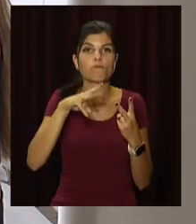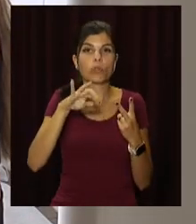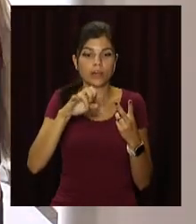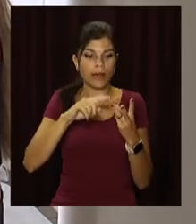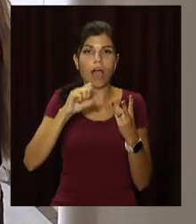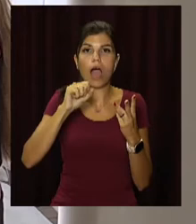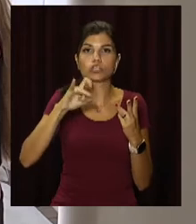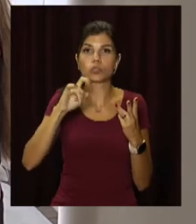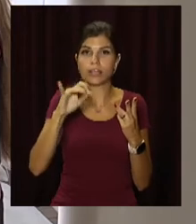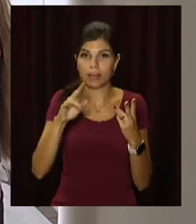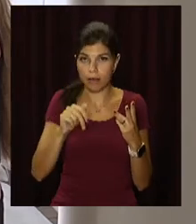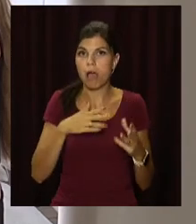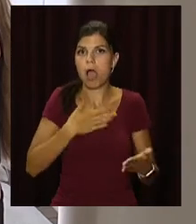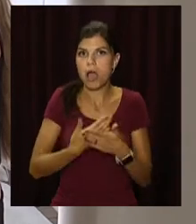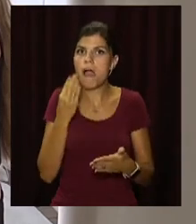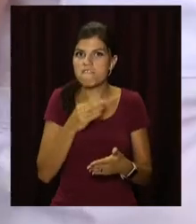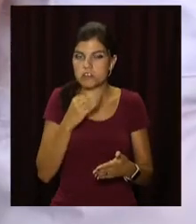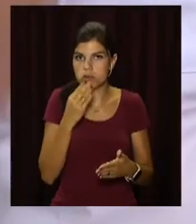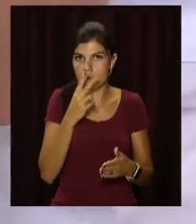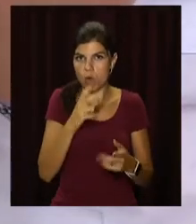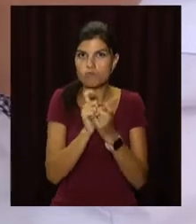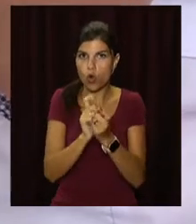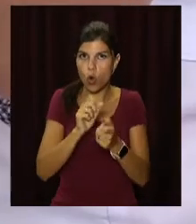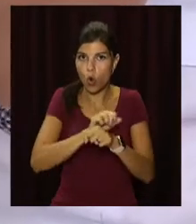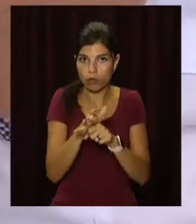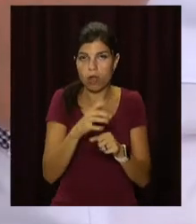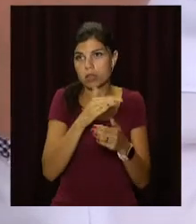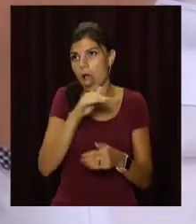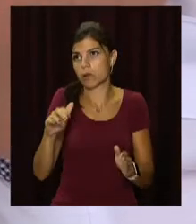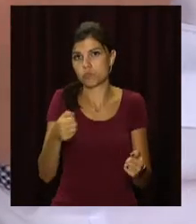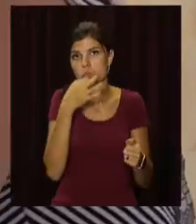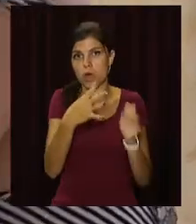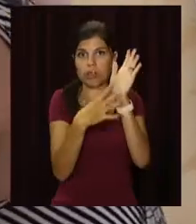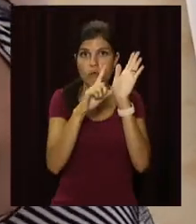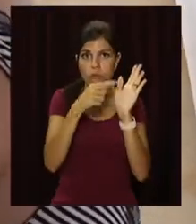та AstraZeneca демонструють ефективність у боротьбі з коронавірусом на рівні